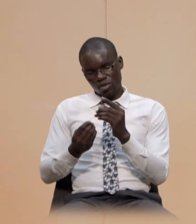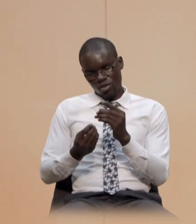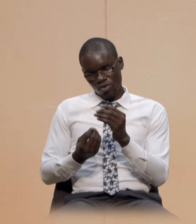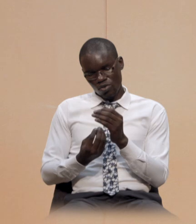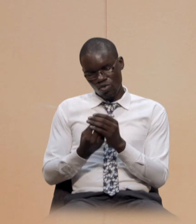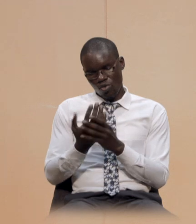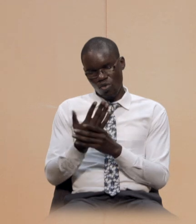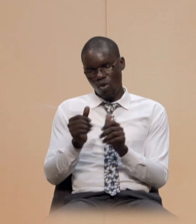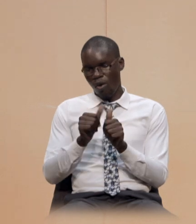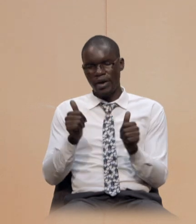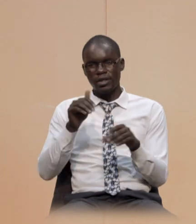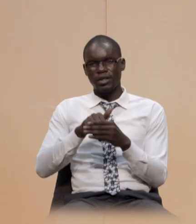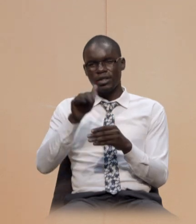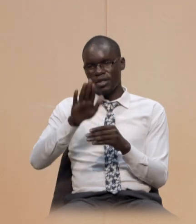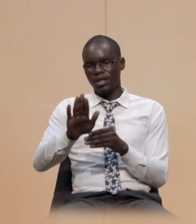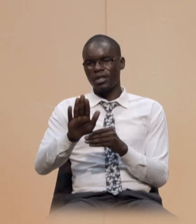emotionally katika level yao.